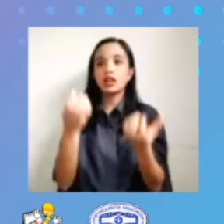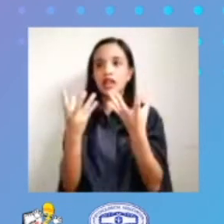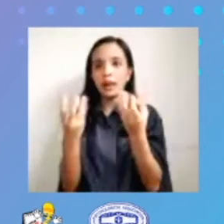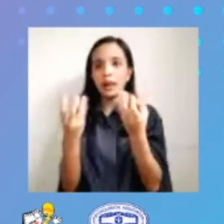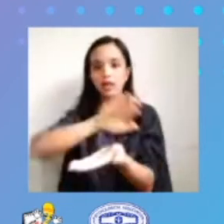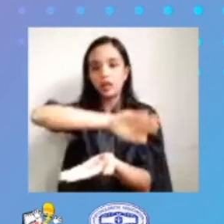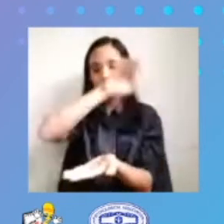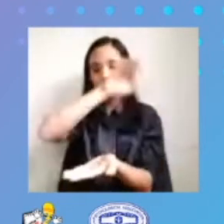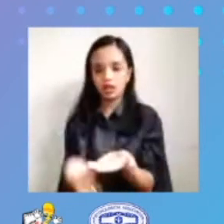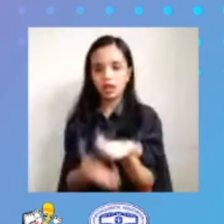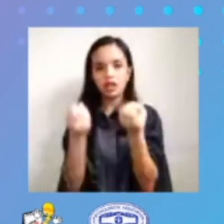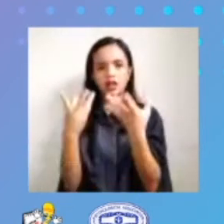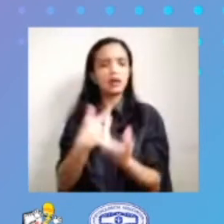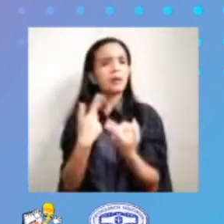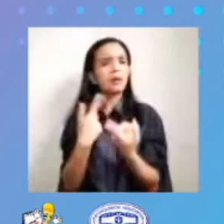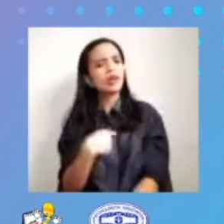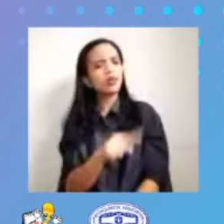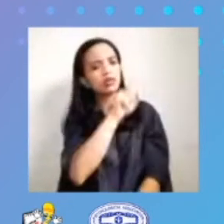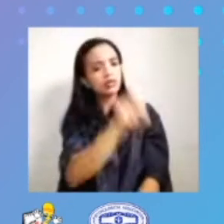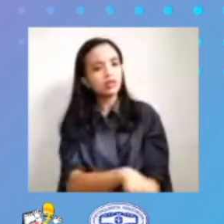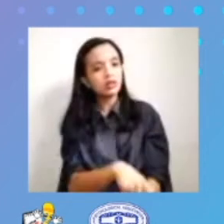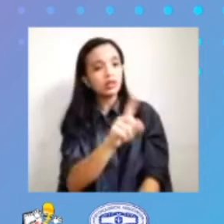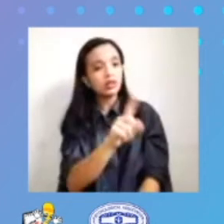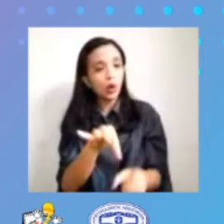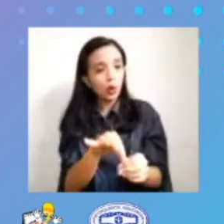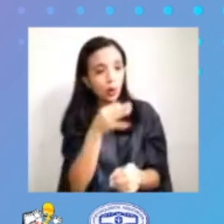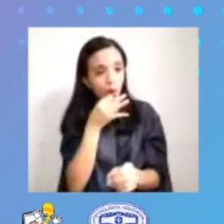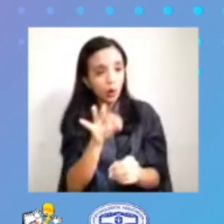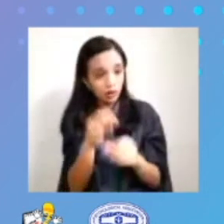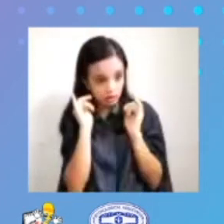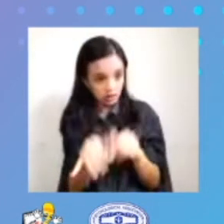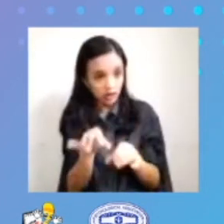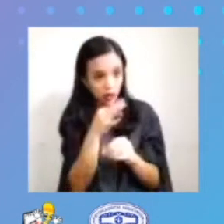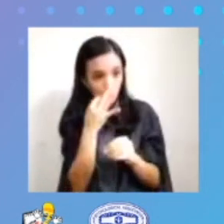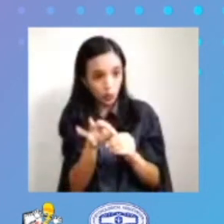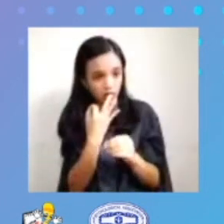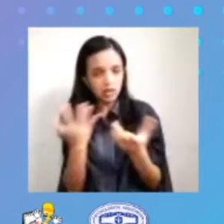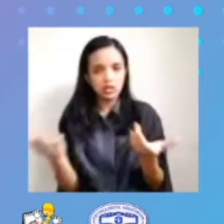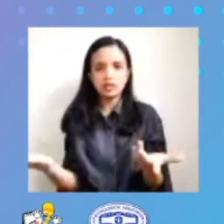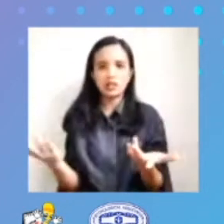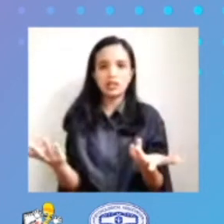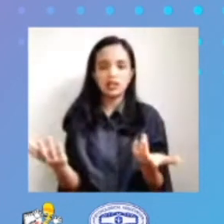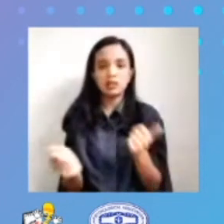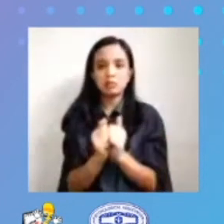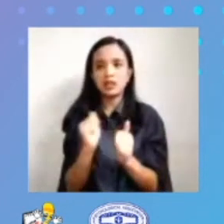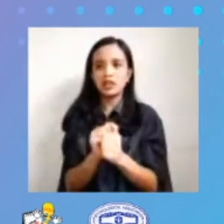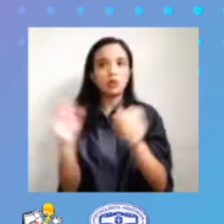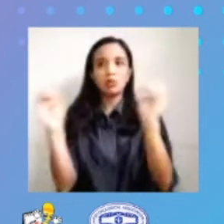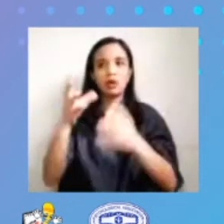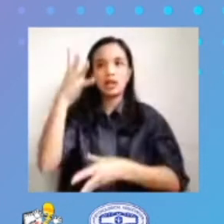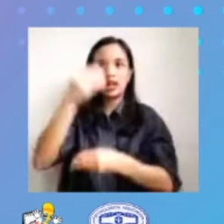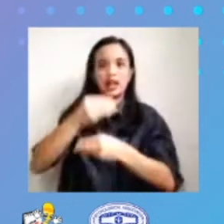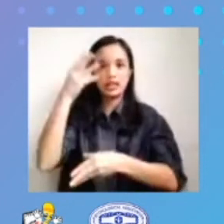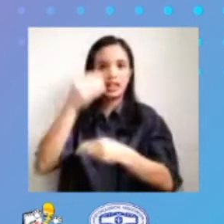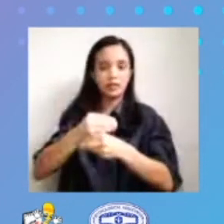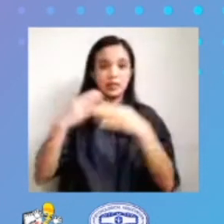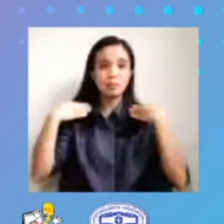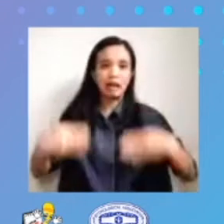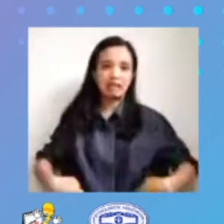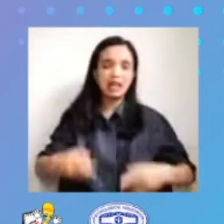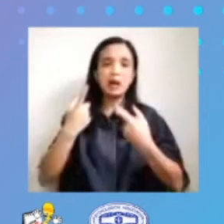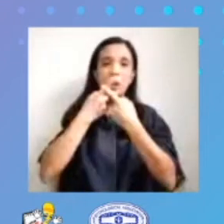Right. Alam mo, di ba tayo, Jo, pag magkakasama tayo, lalo na pag Rojas ang pinupuntahan natin, talaga namang walang pakialam sa